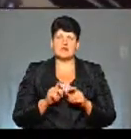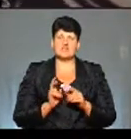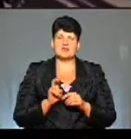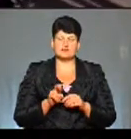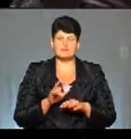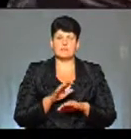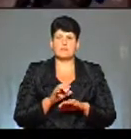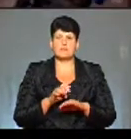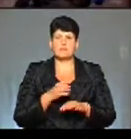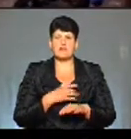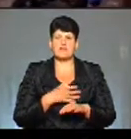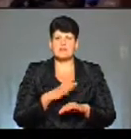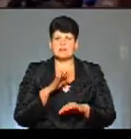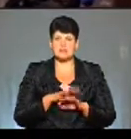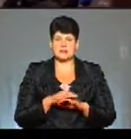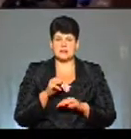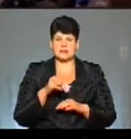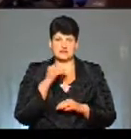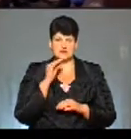на бульварі Тараса Шевченка.